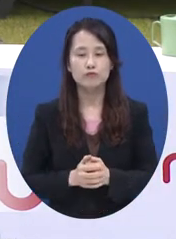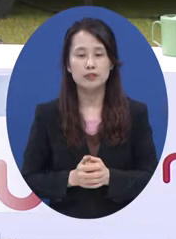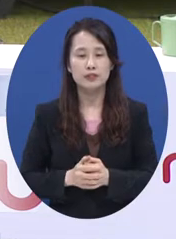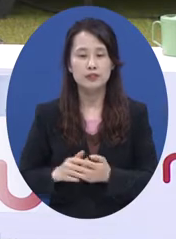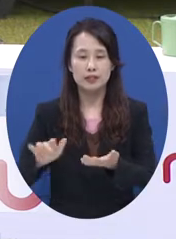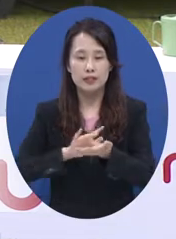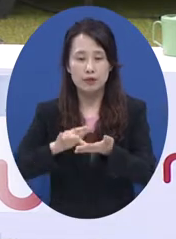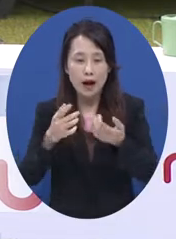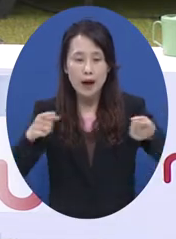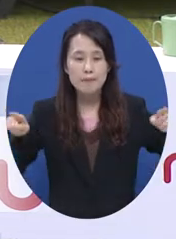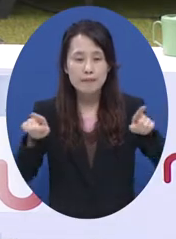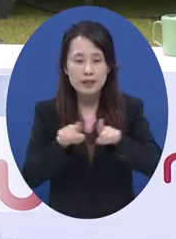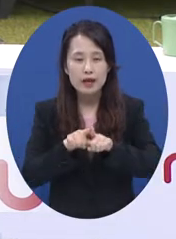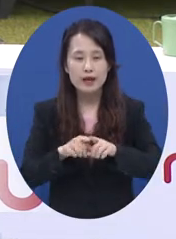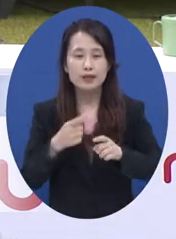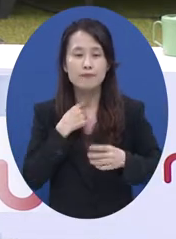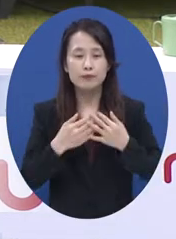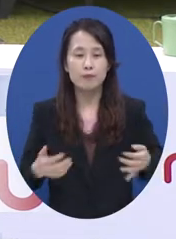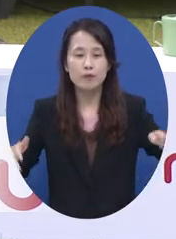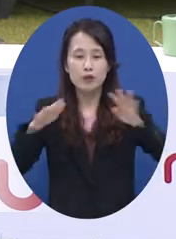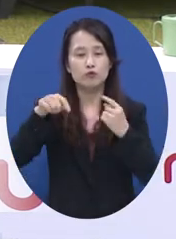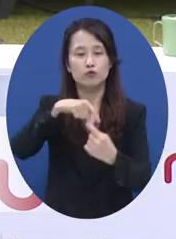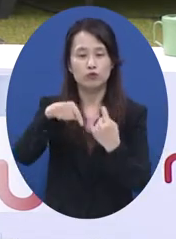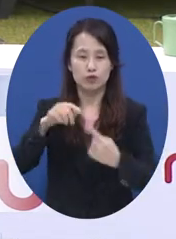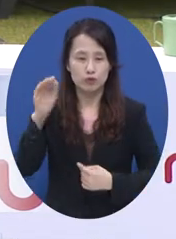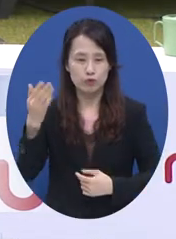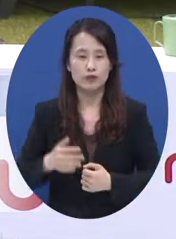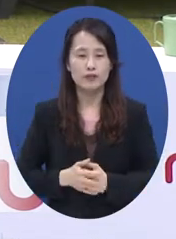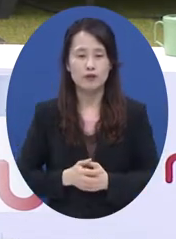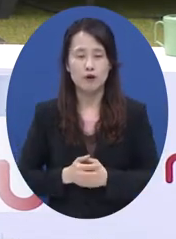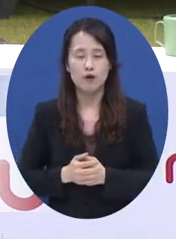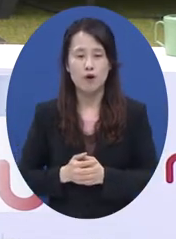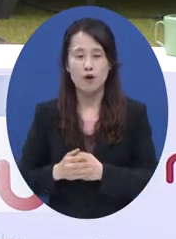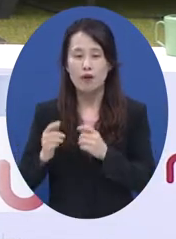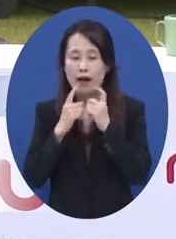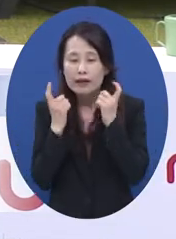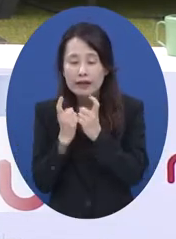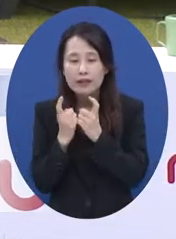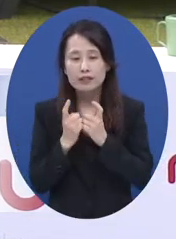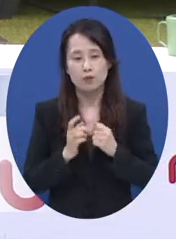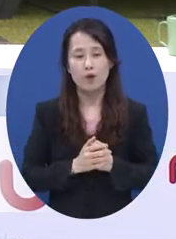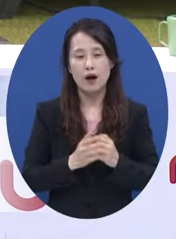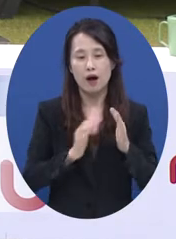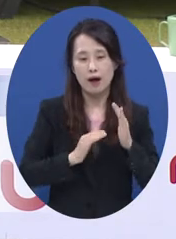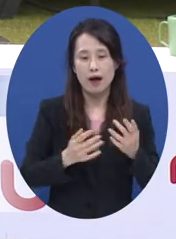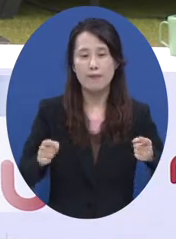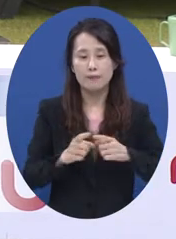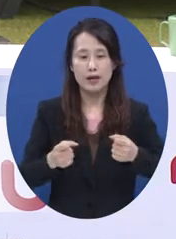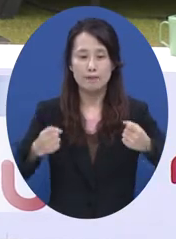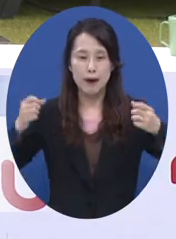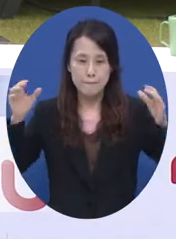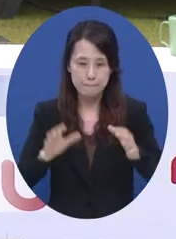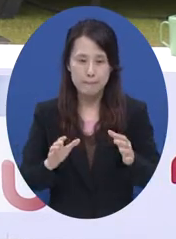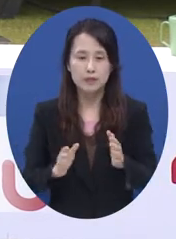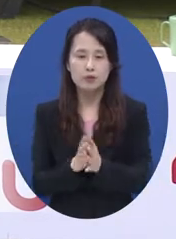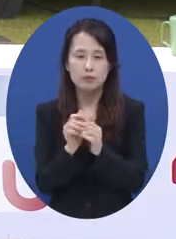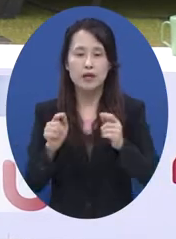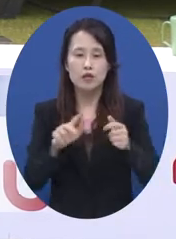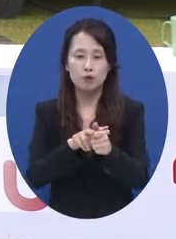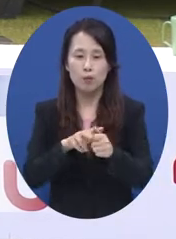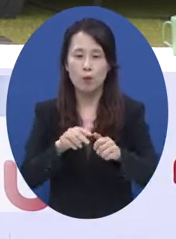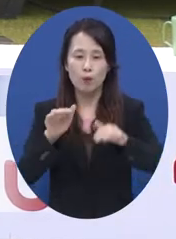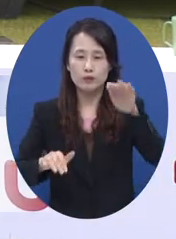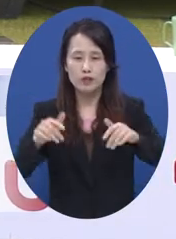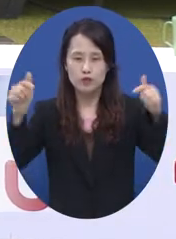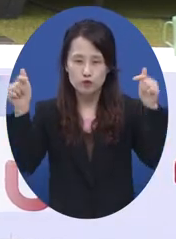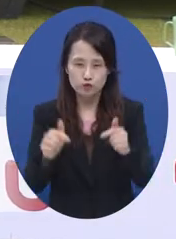함께 체험관을 운영하게 되었습니다. 민과 관에서 같이 협력해서